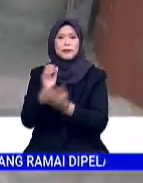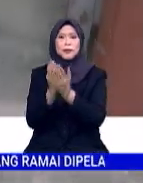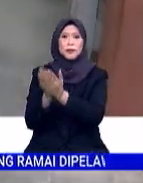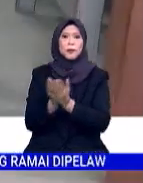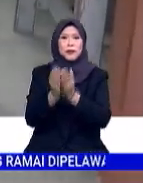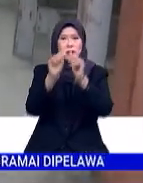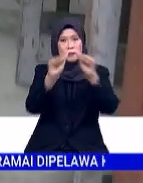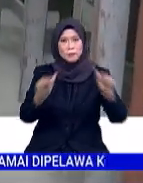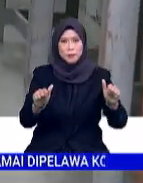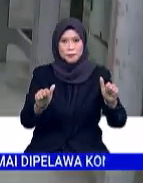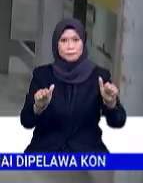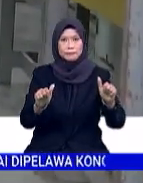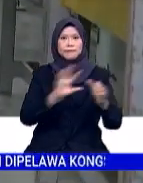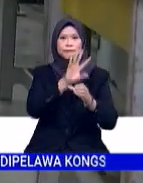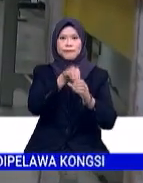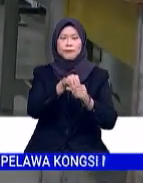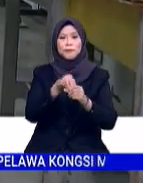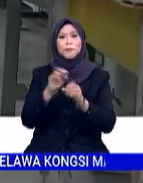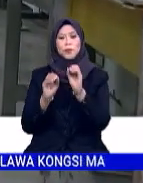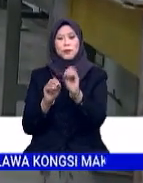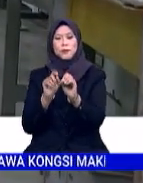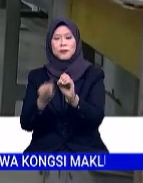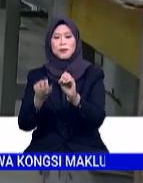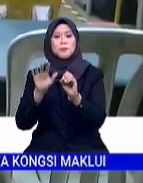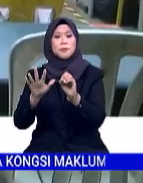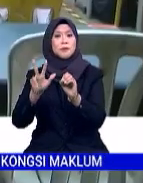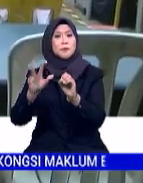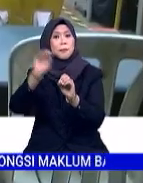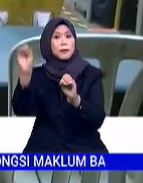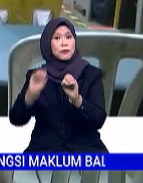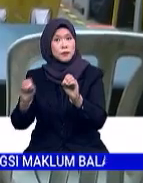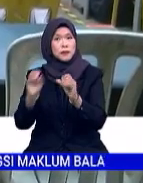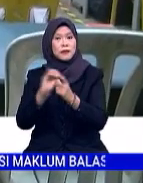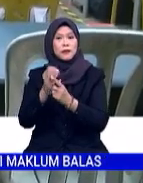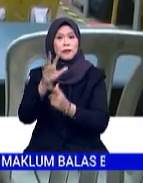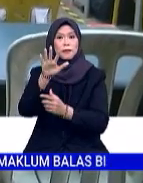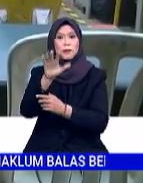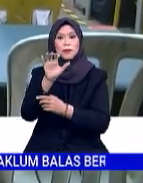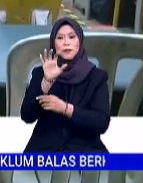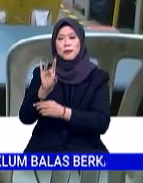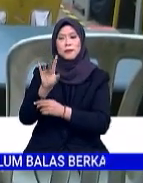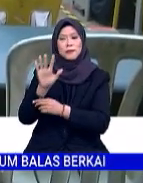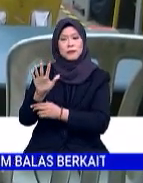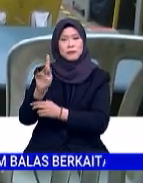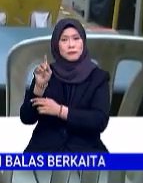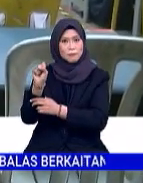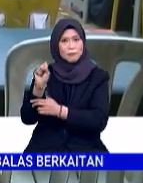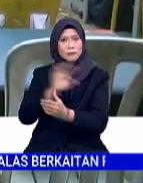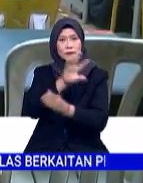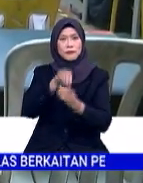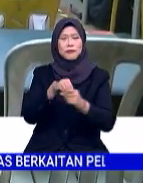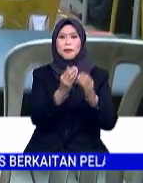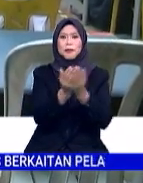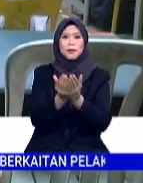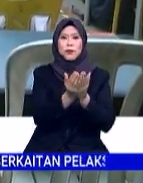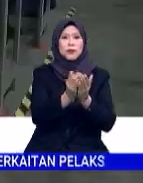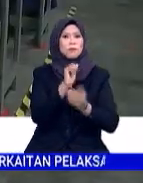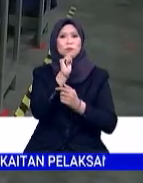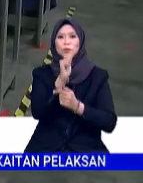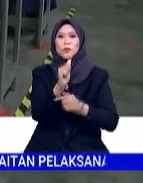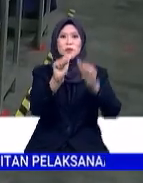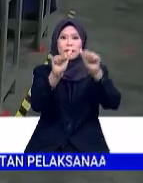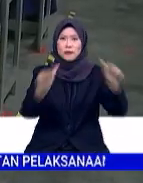sekolah berasrama hanya 0.53% atau 585 k melibatkan sekolah bukan